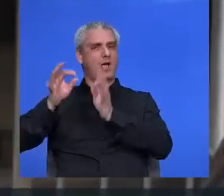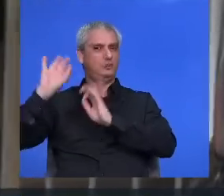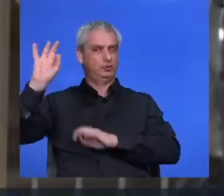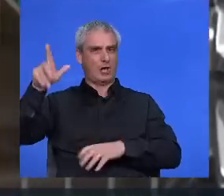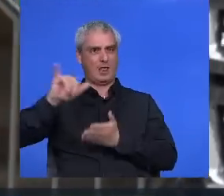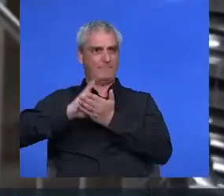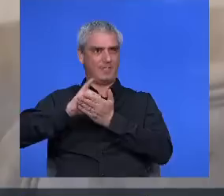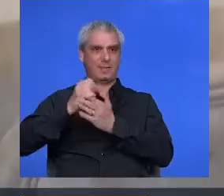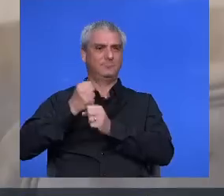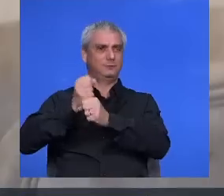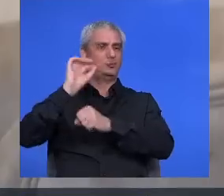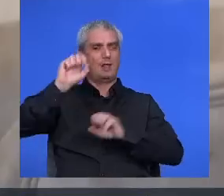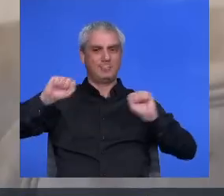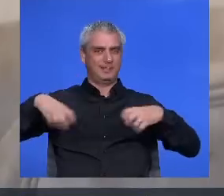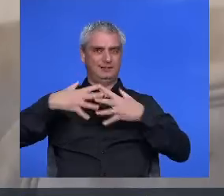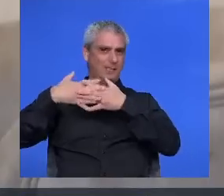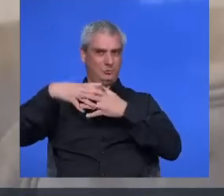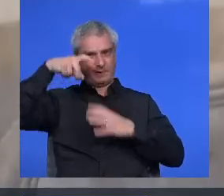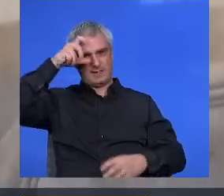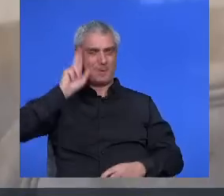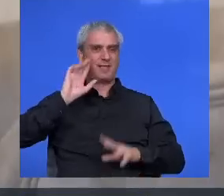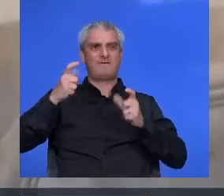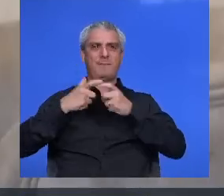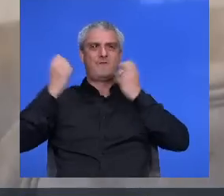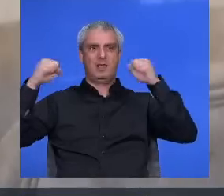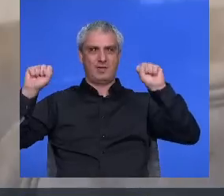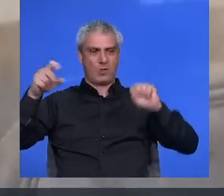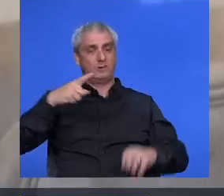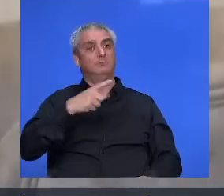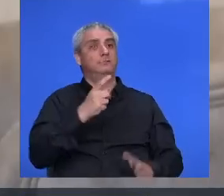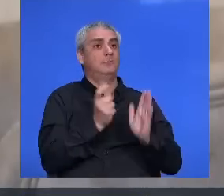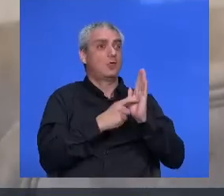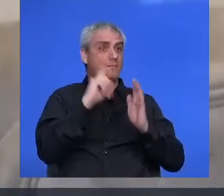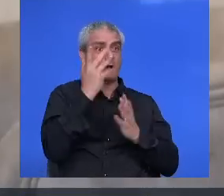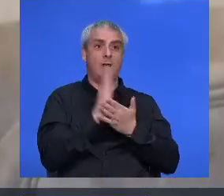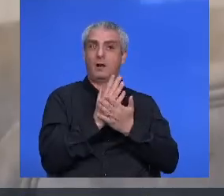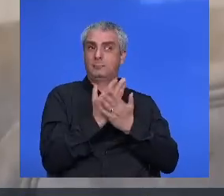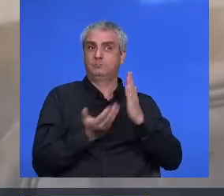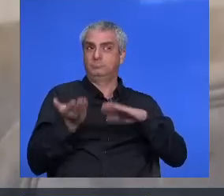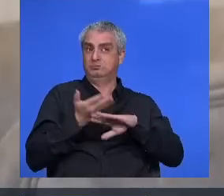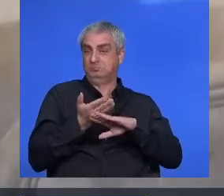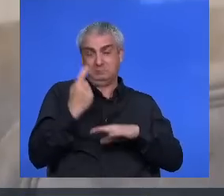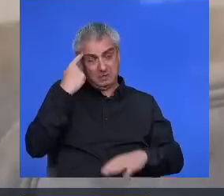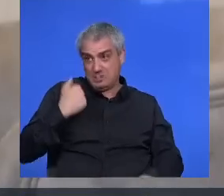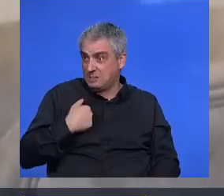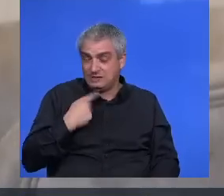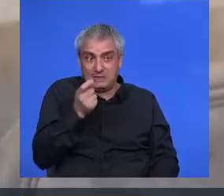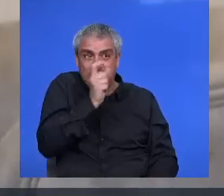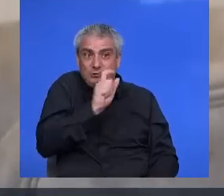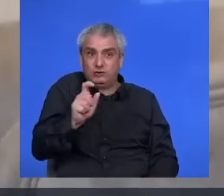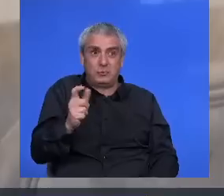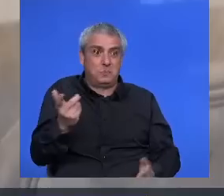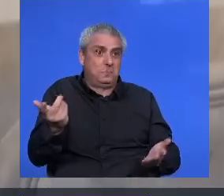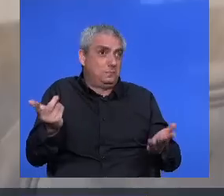ביידן והדמוקרטים. Now we have a DA who has decided to bring what to me is the weakest and oldest